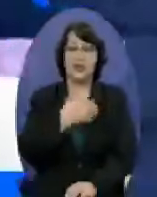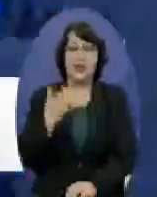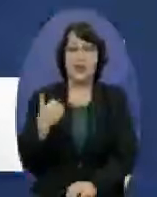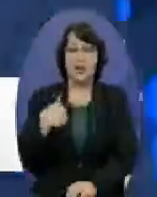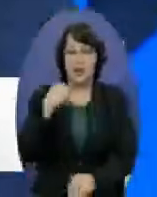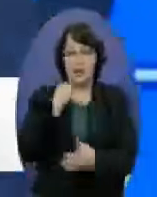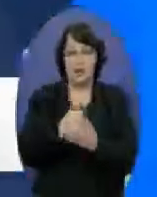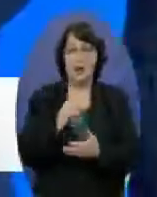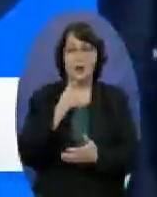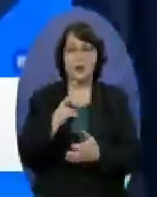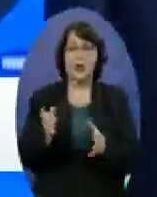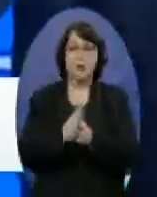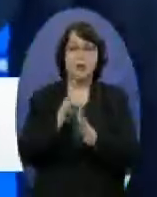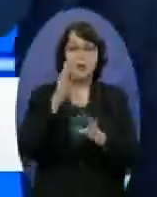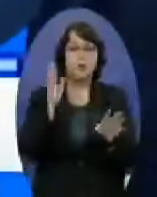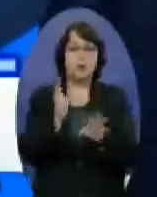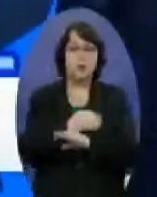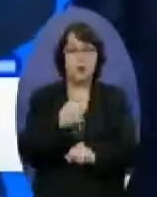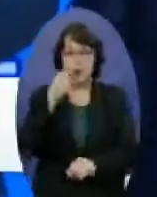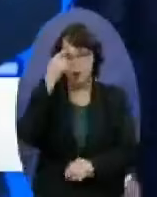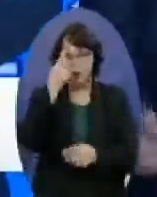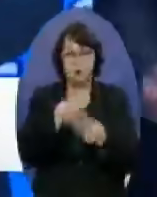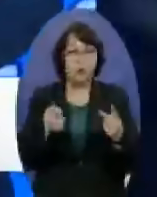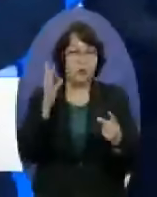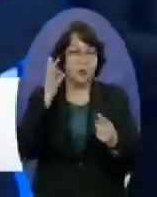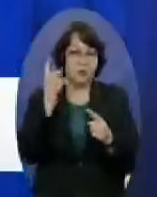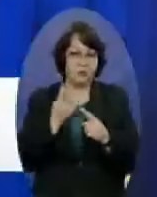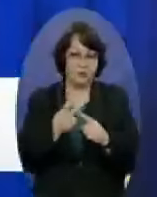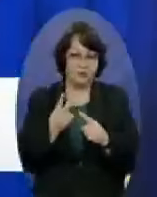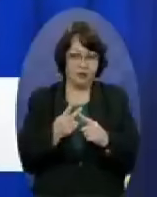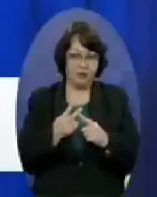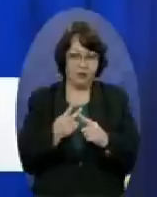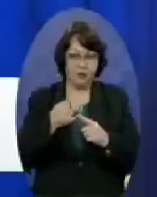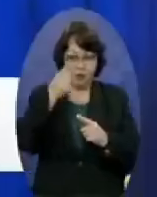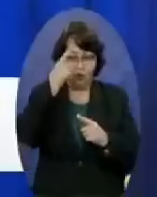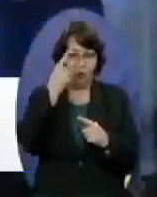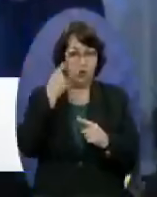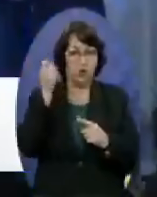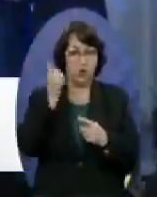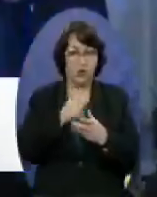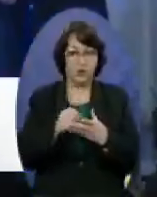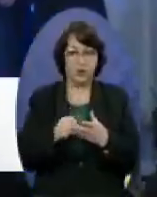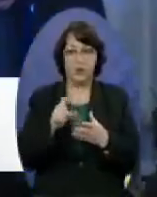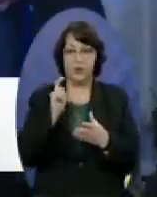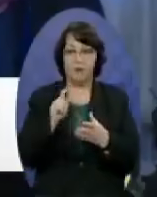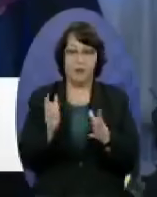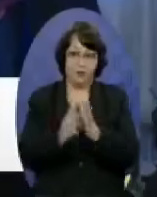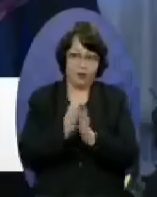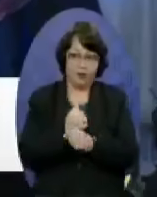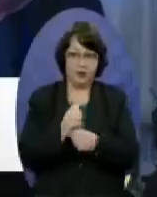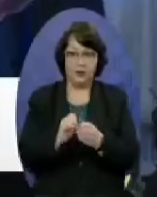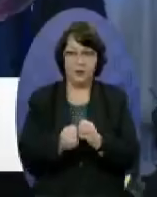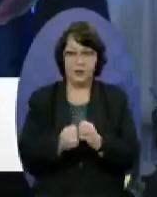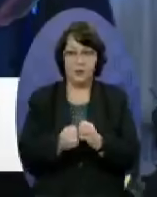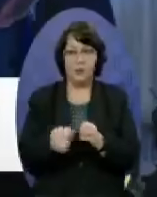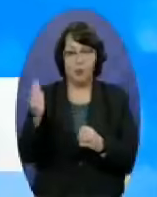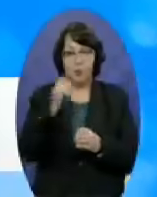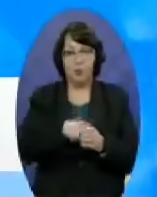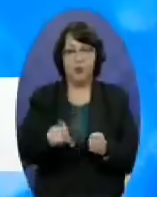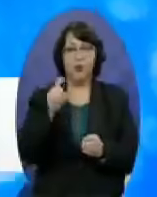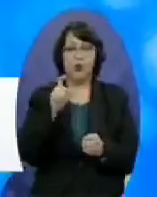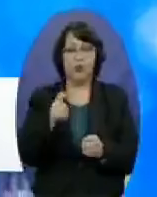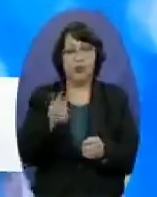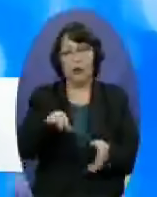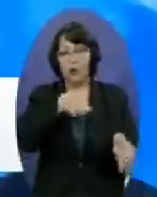бол хамтран зохион байгуулагчаар Монголын үндэсний олон нийтийн радио телевиз болон Монголын зохиолч дэвлэл ажилласан юм. Болор цам наадам бүрэн ихээрээ эх